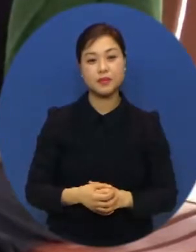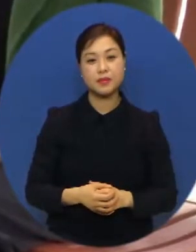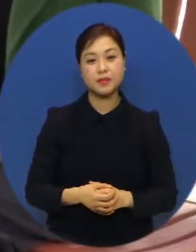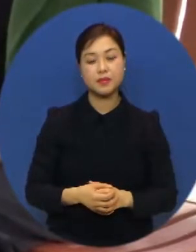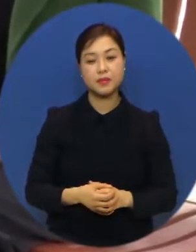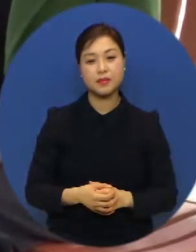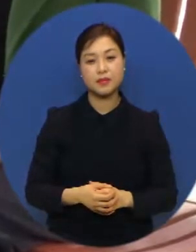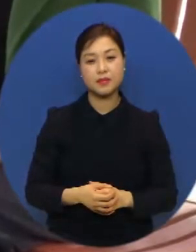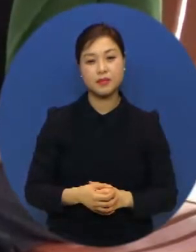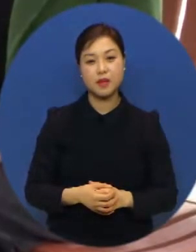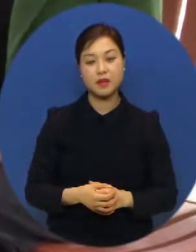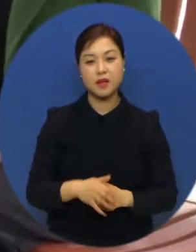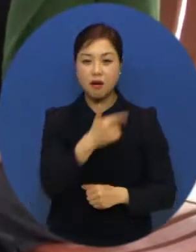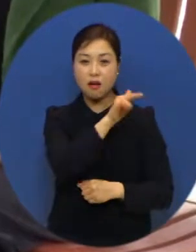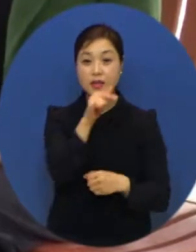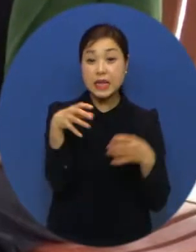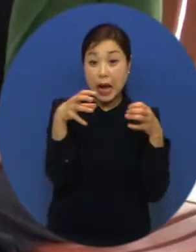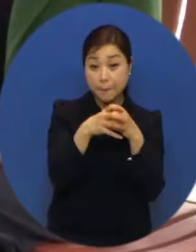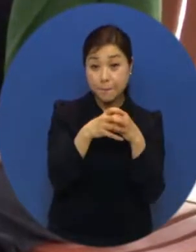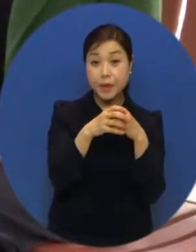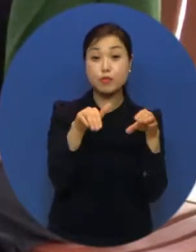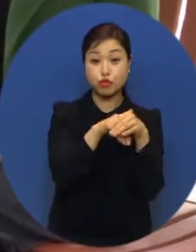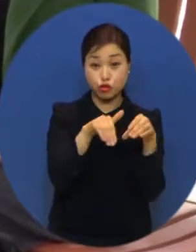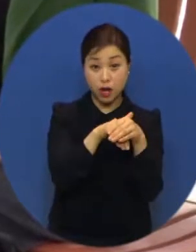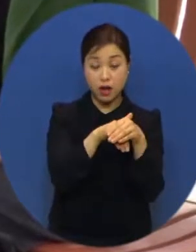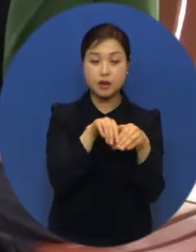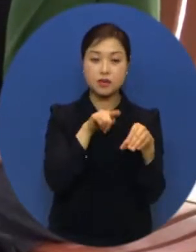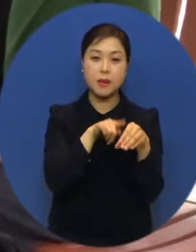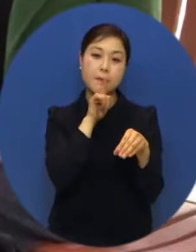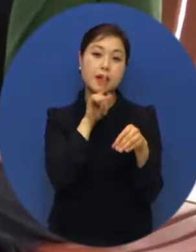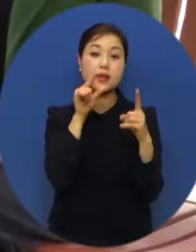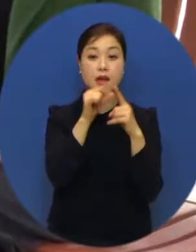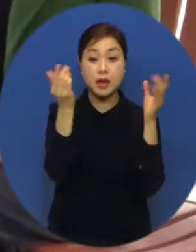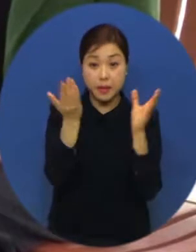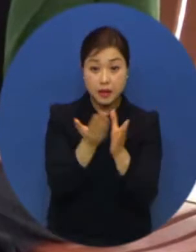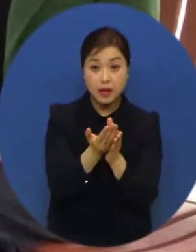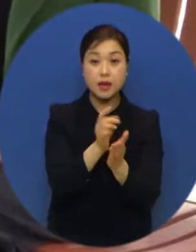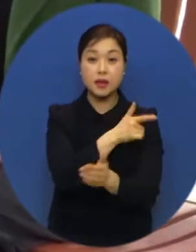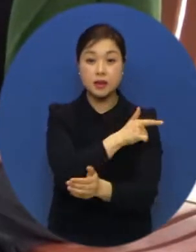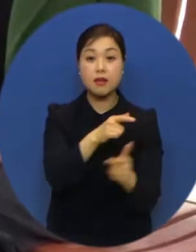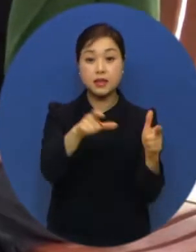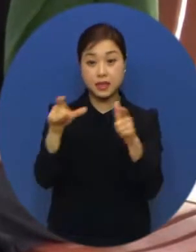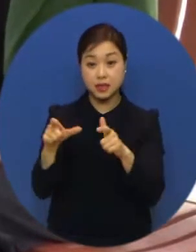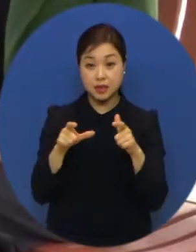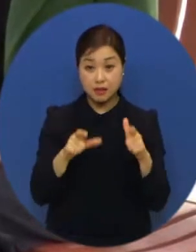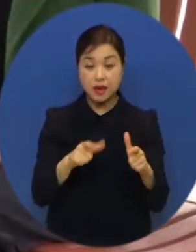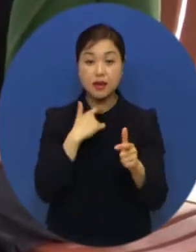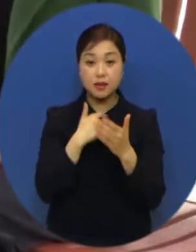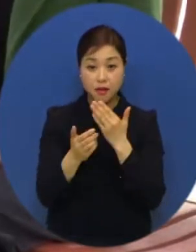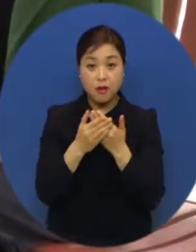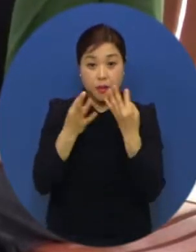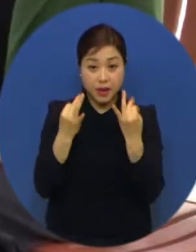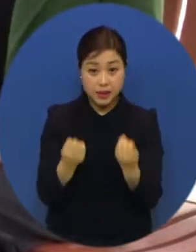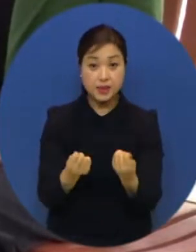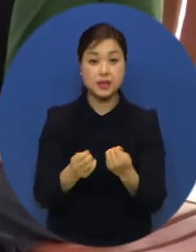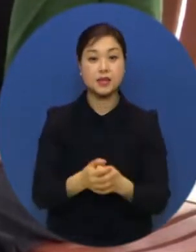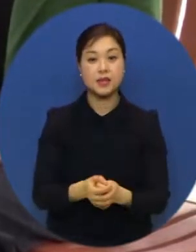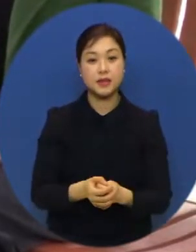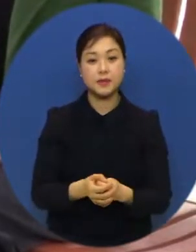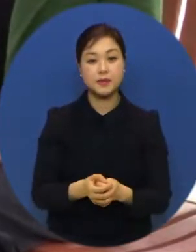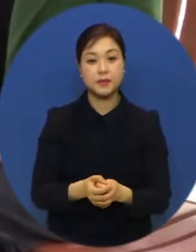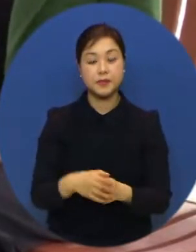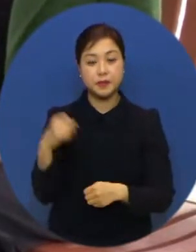그 복합문화 이런 그 용어에 맞게끔 다양한 지역의 다양한 경험으로